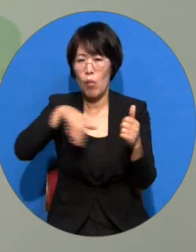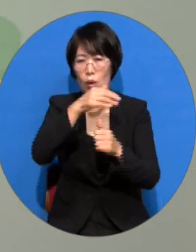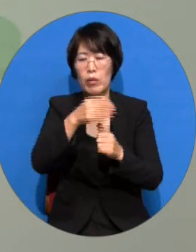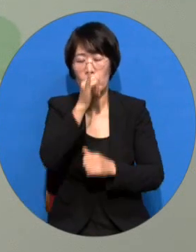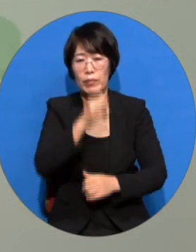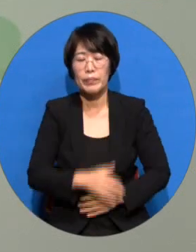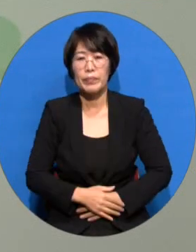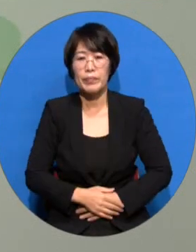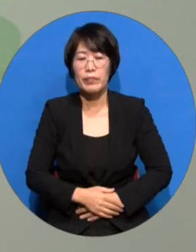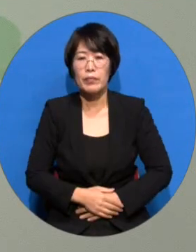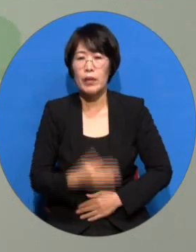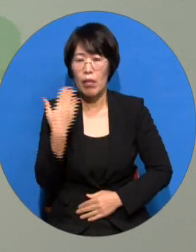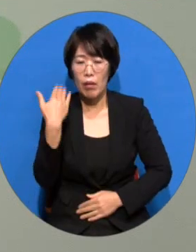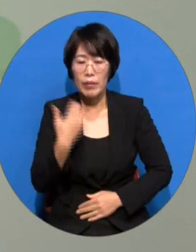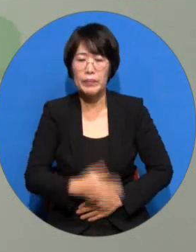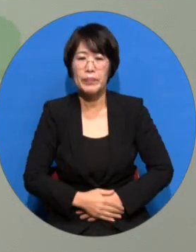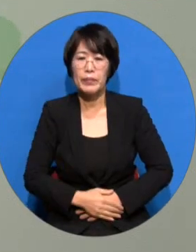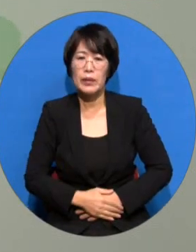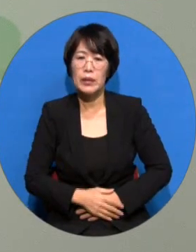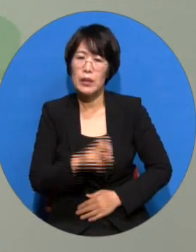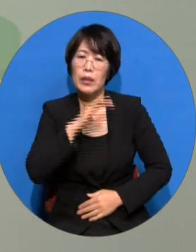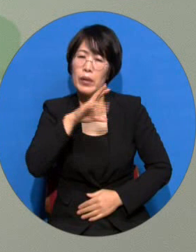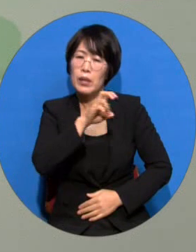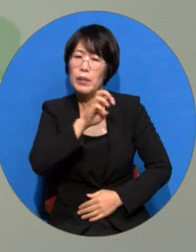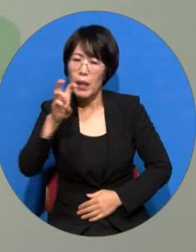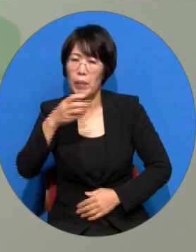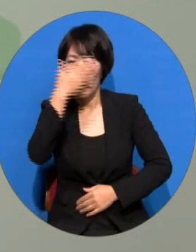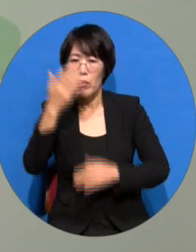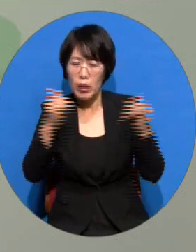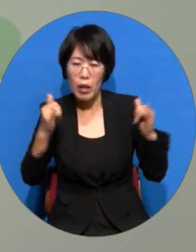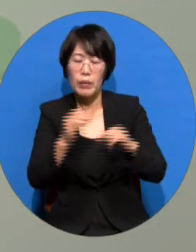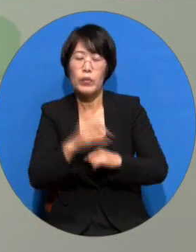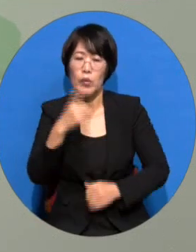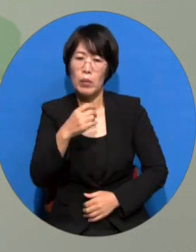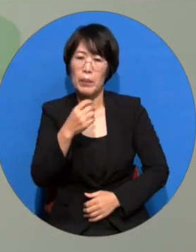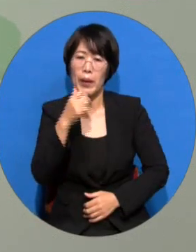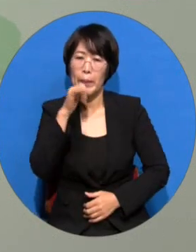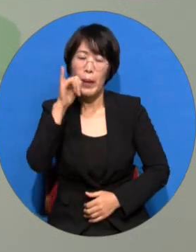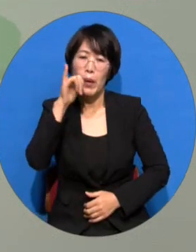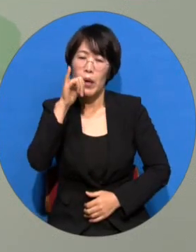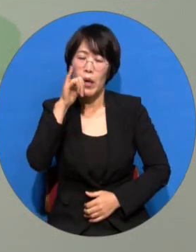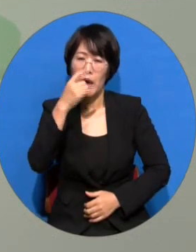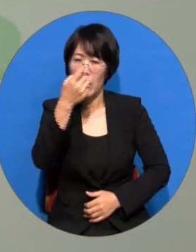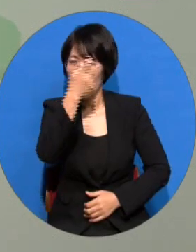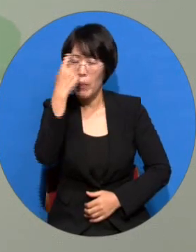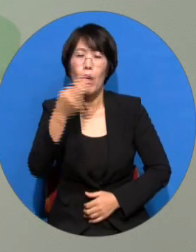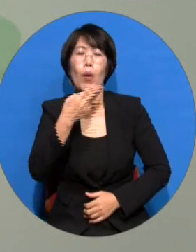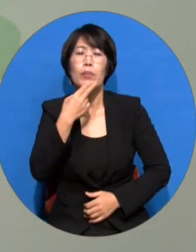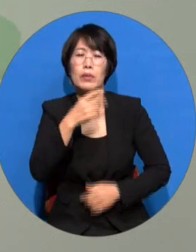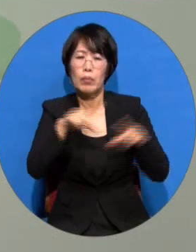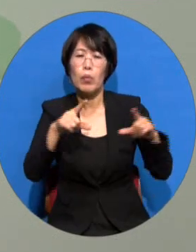때문인데요 근래 들어서는 이 40대 젊은 층이나 마약 전과 거의 없는 평범한 일반인 들의 비중이